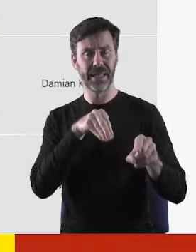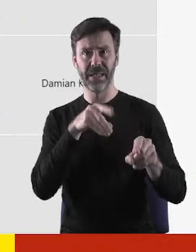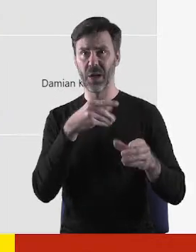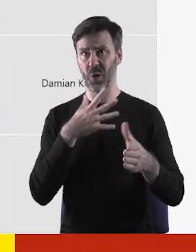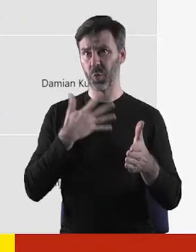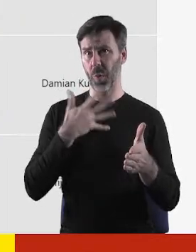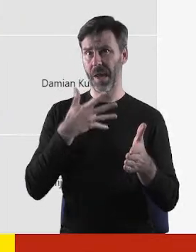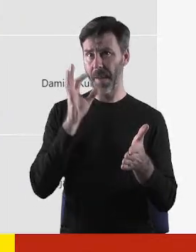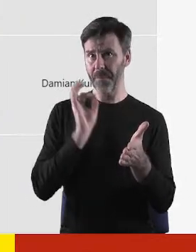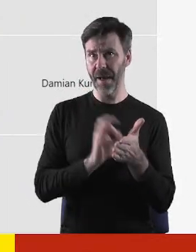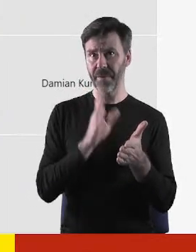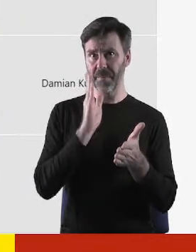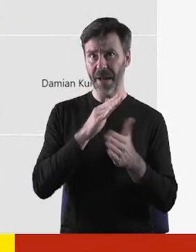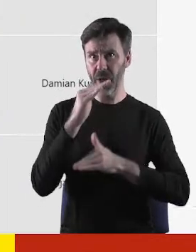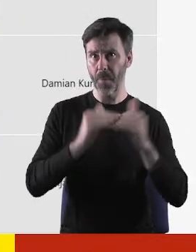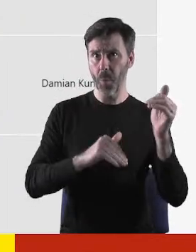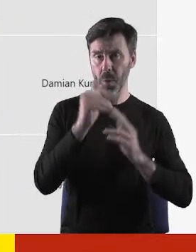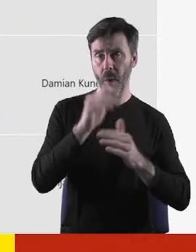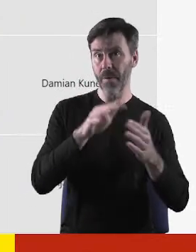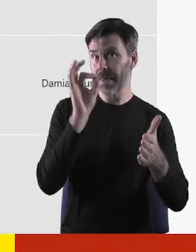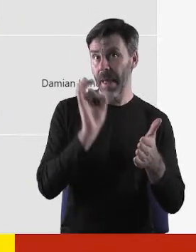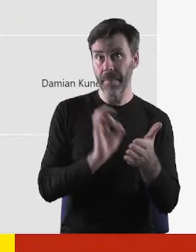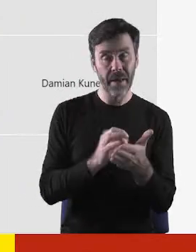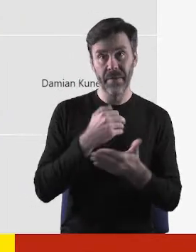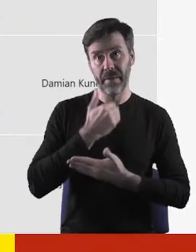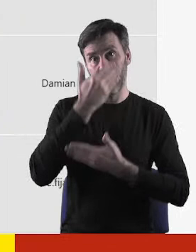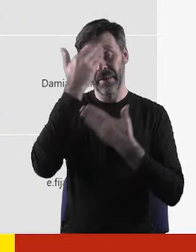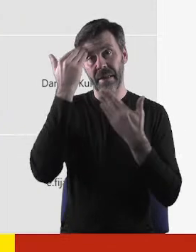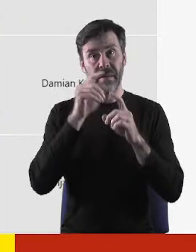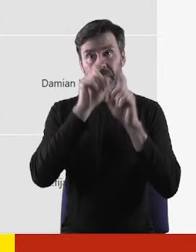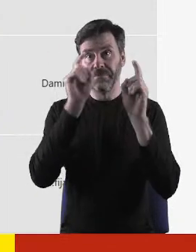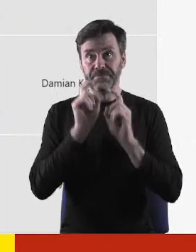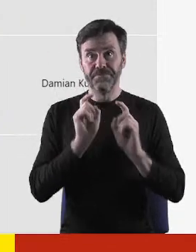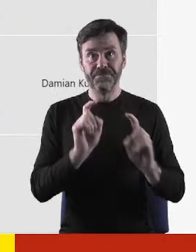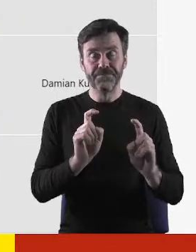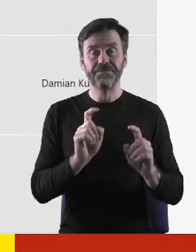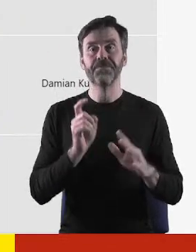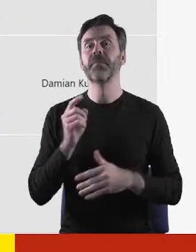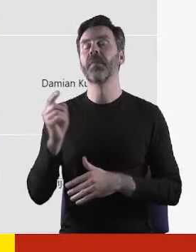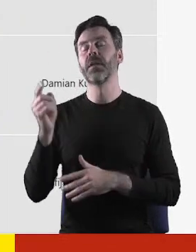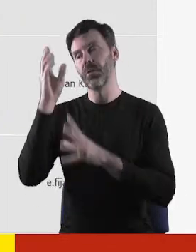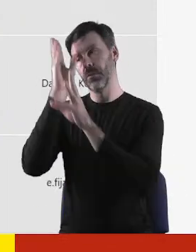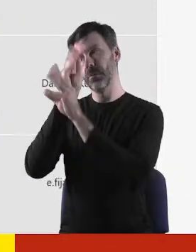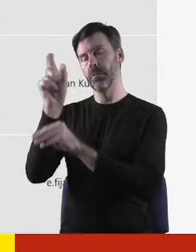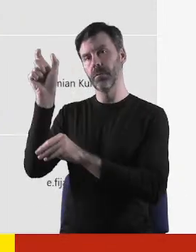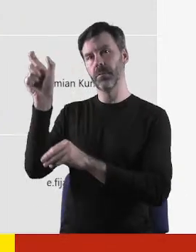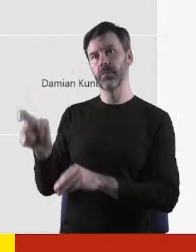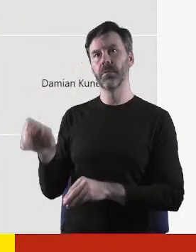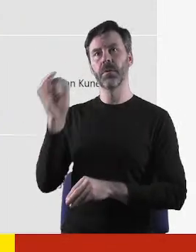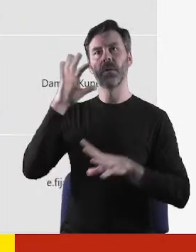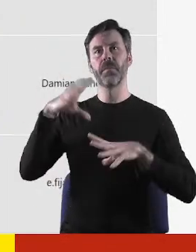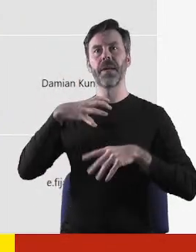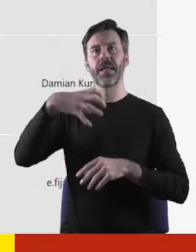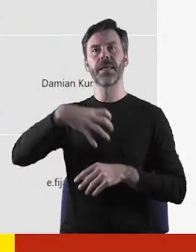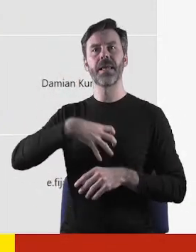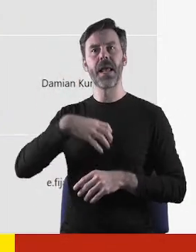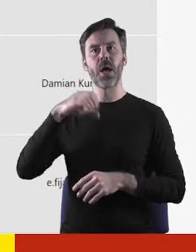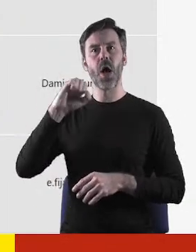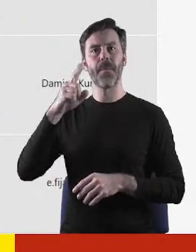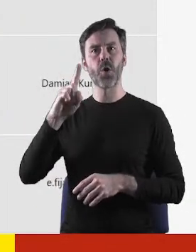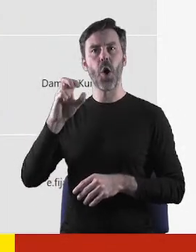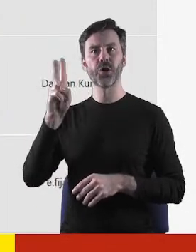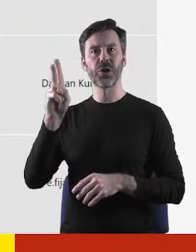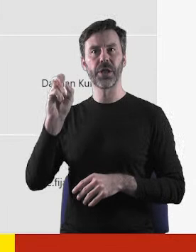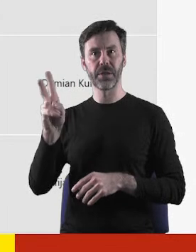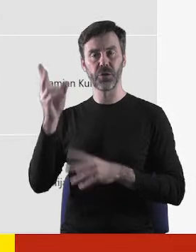niepewną. I chciałabym z całym szacunkiem dla wypowiedzi pani dyrektor Amrozik, dziękuję za to, że